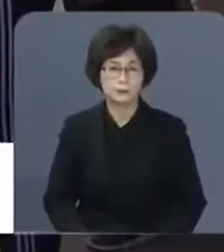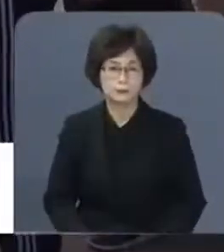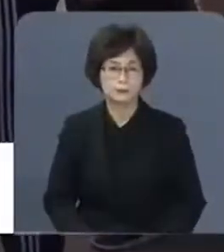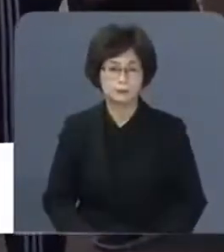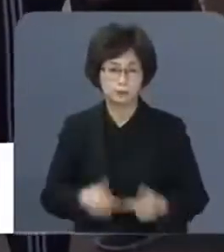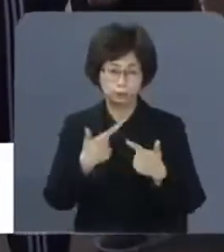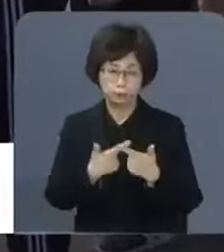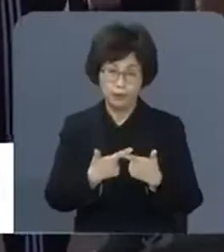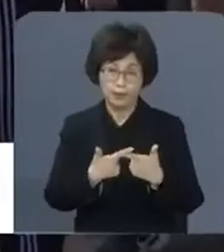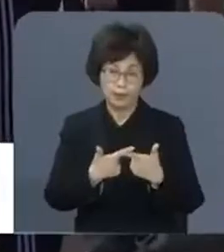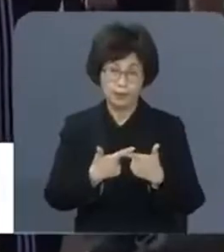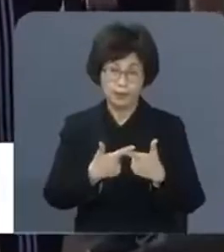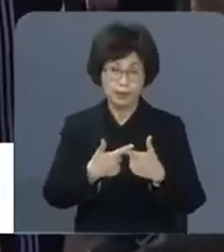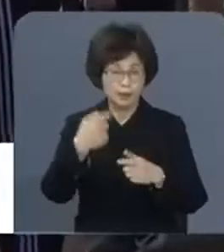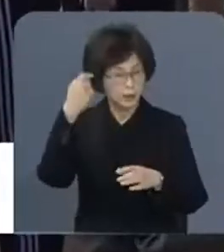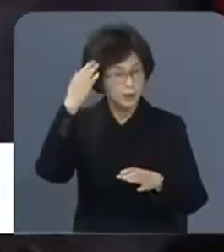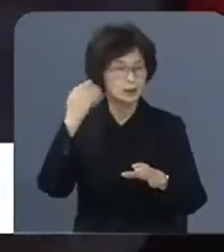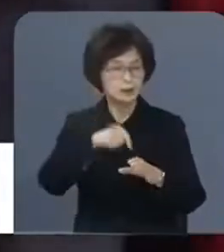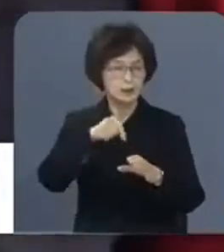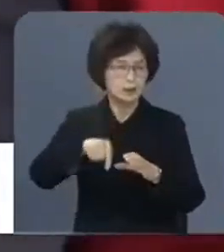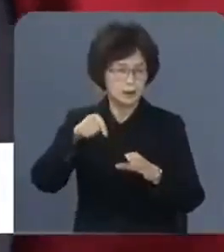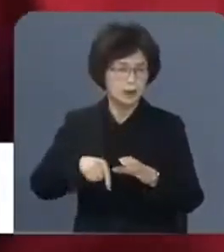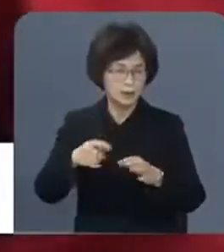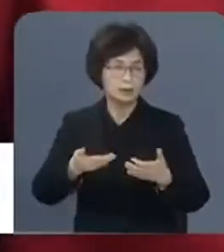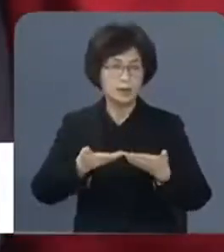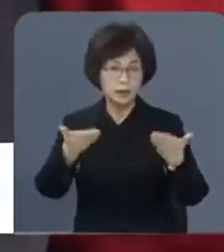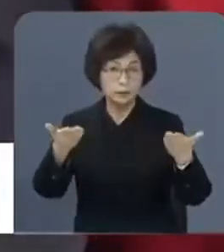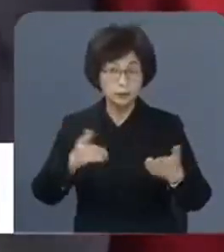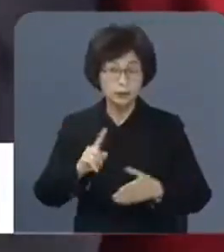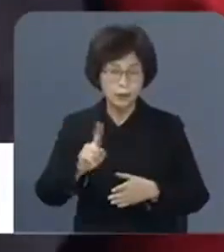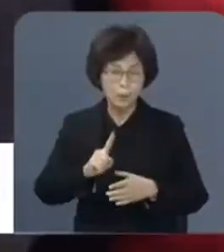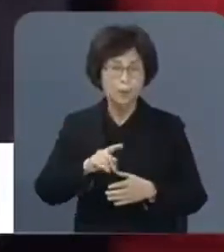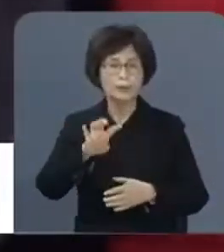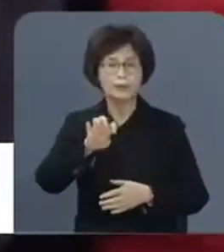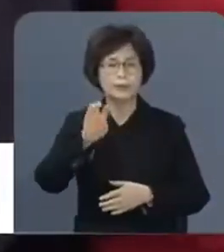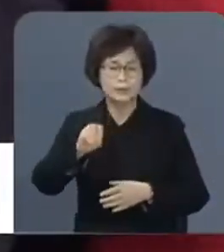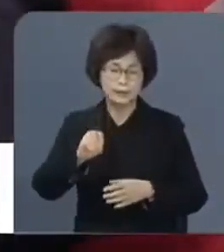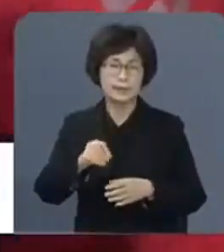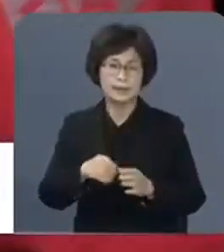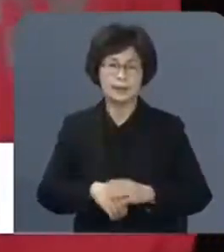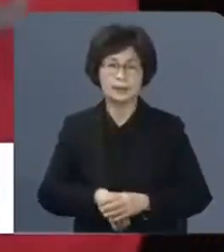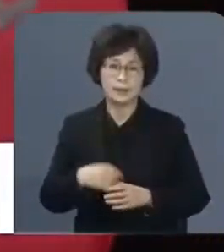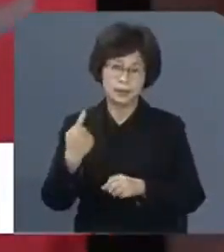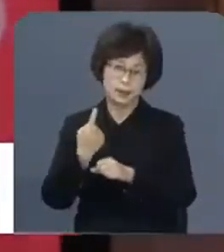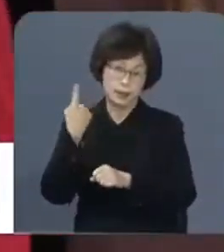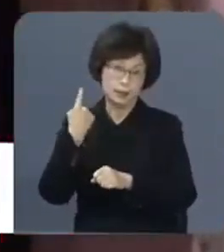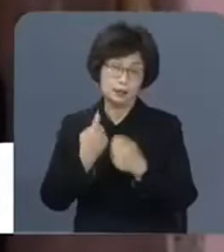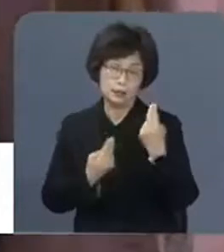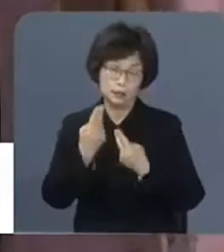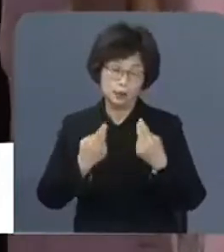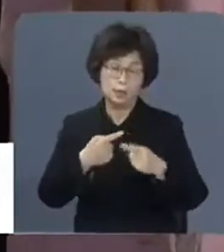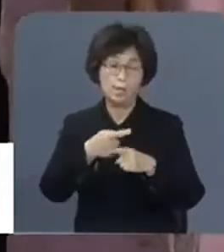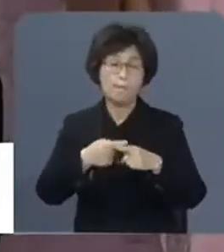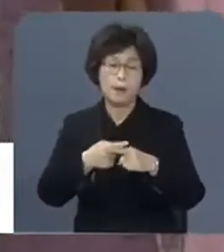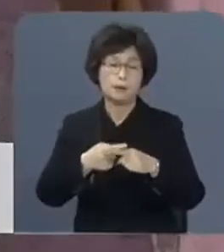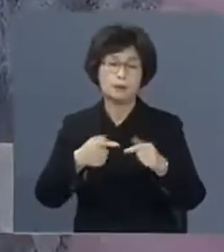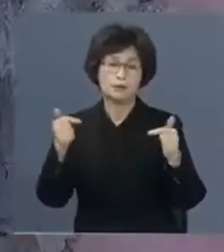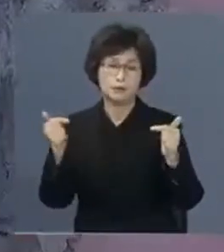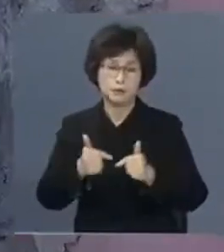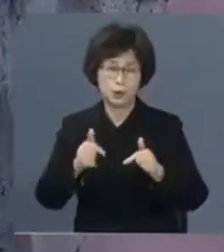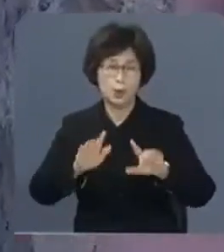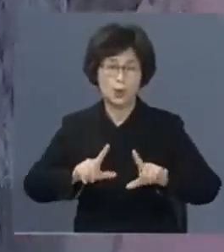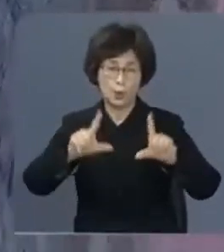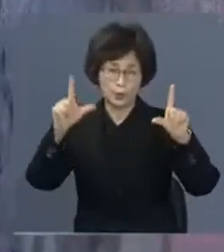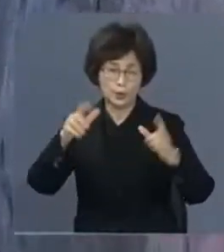연탄은행이 해마다 나눠준 연탄은 40만 장. 봉사활동이 끊기며 지난해엔 절반 수준으로 떨어졌고 올해